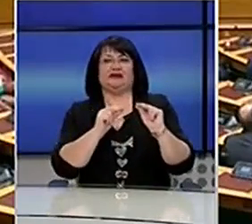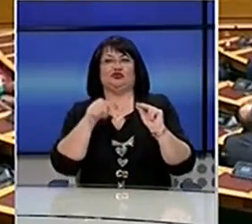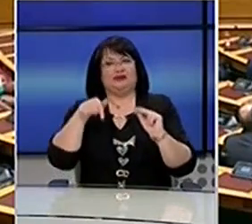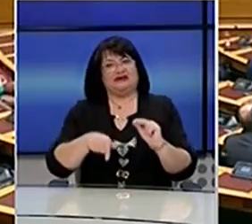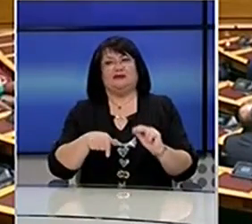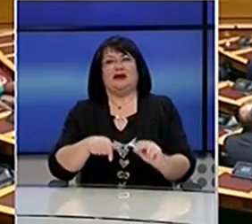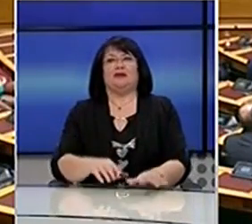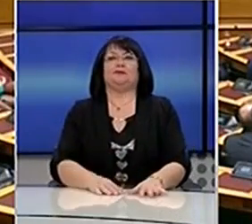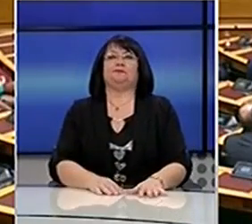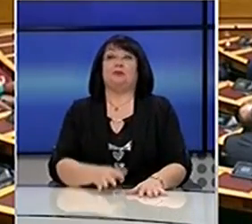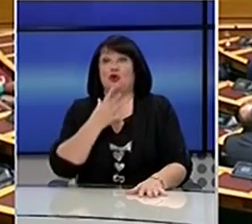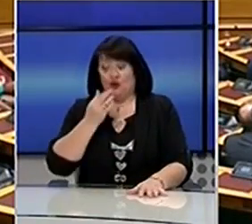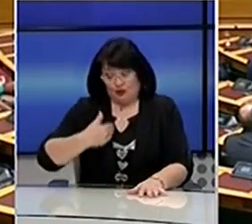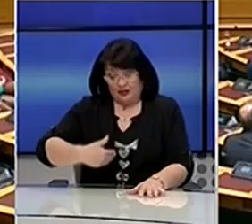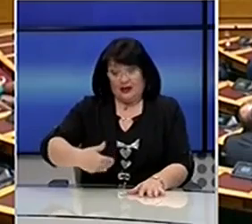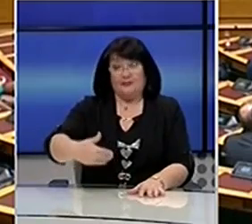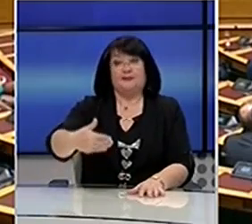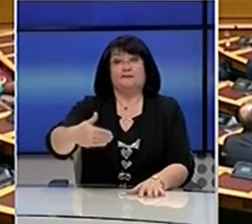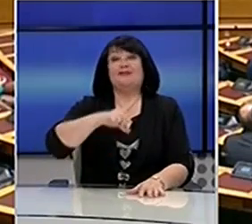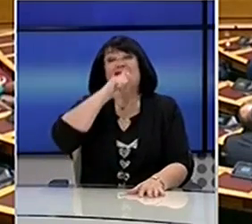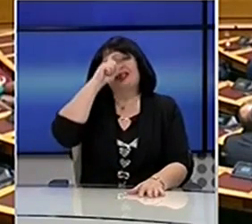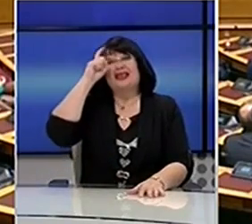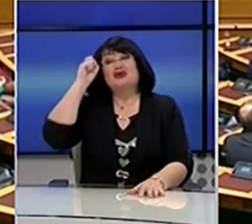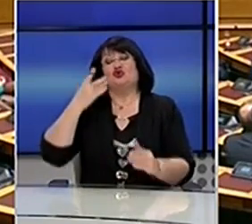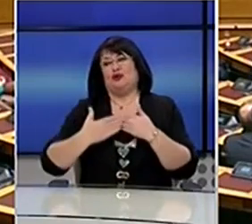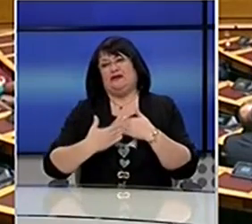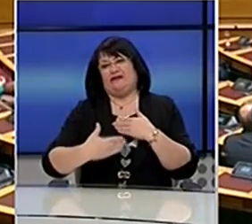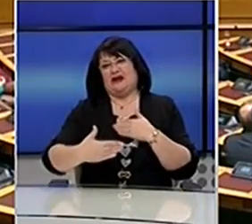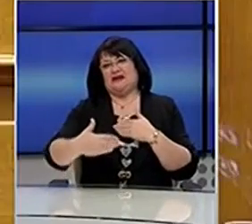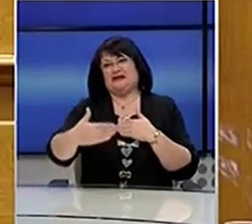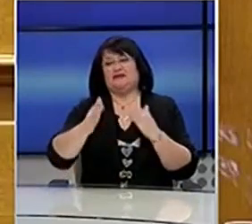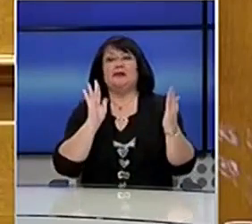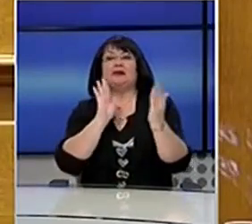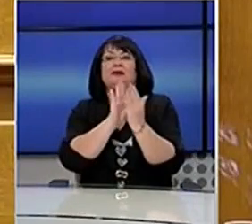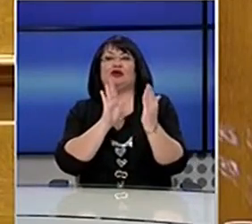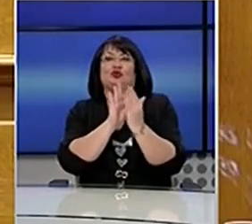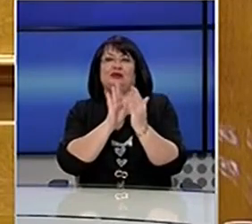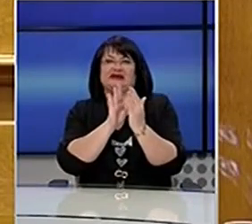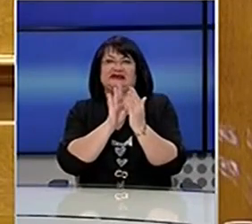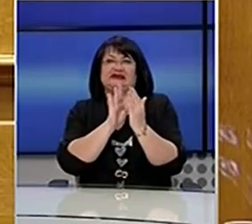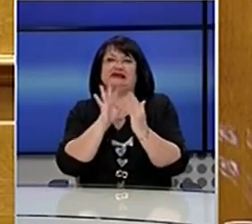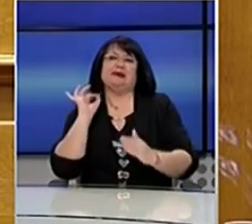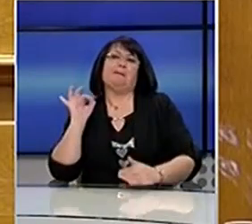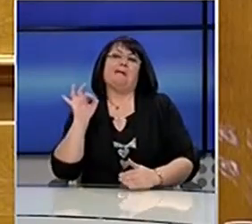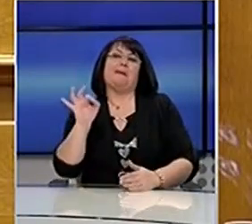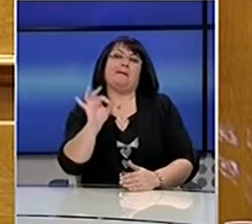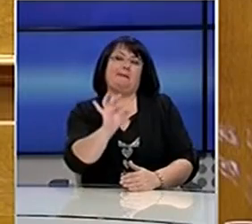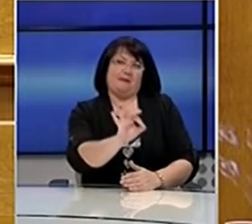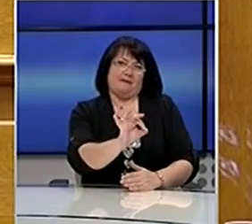σήμερα, καθώς μπαίνουμε ίσως στην πιο δύσκολη φάση αντιμετώπισης της πανδημίας. Και